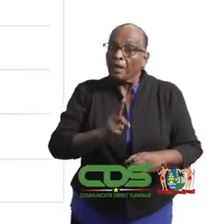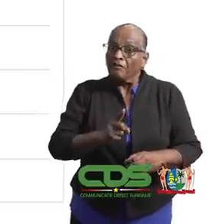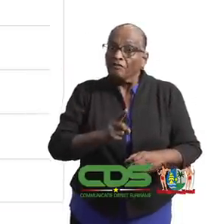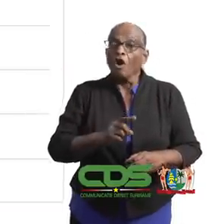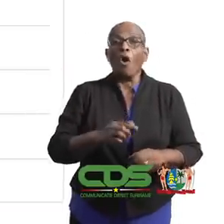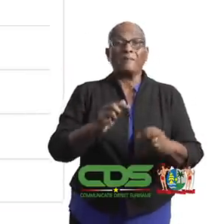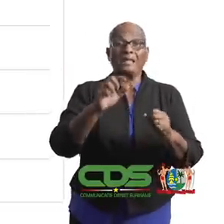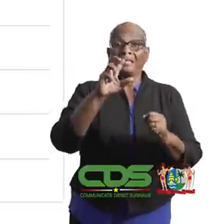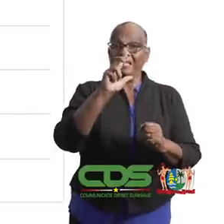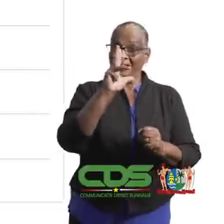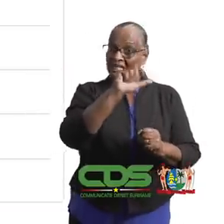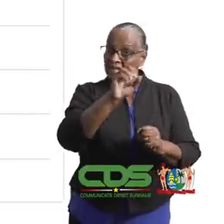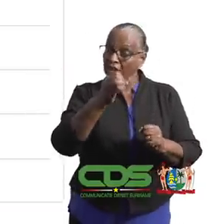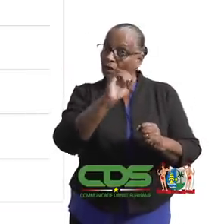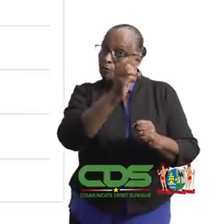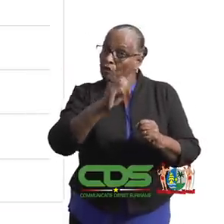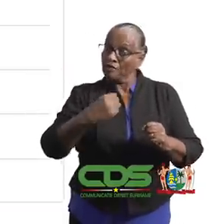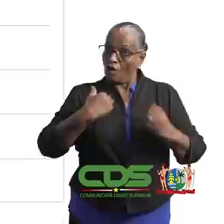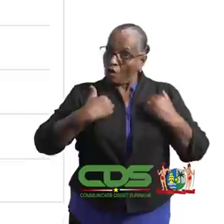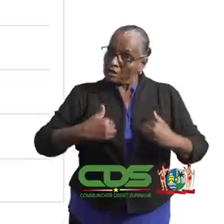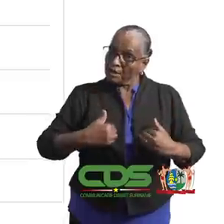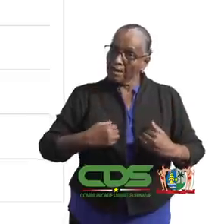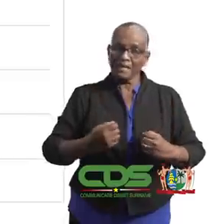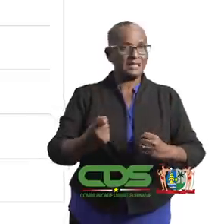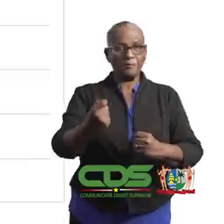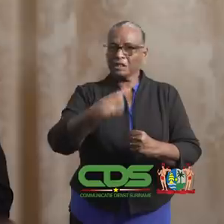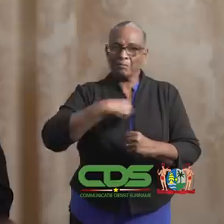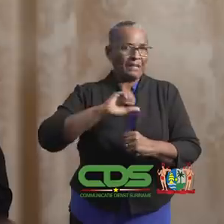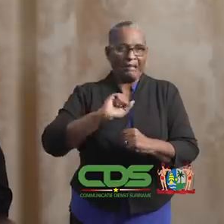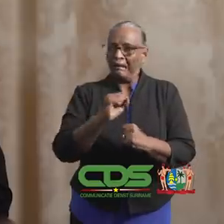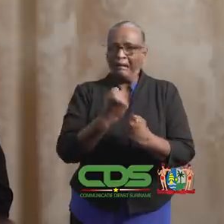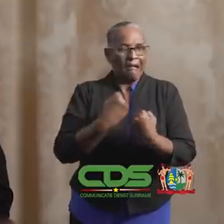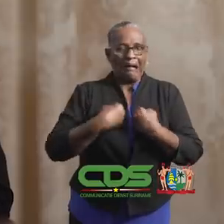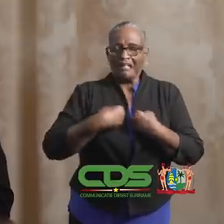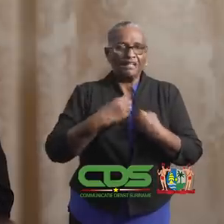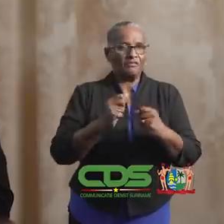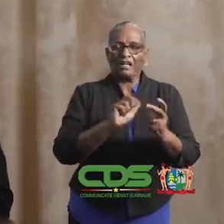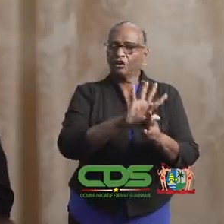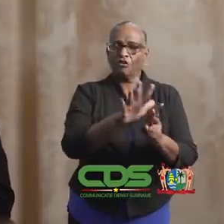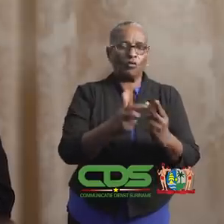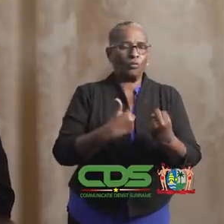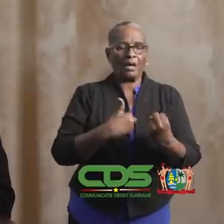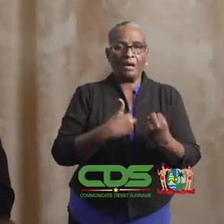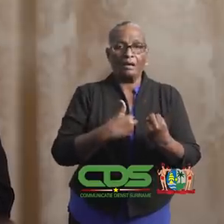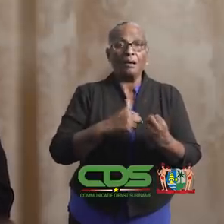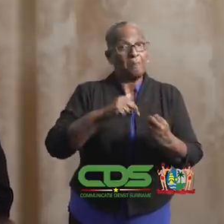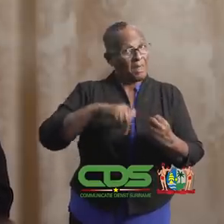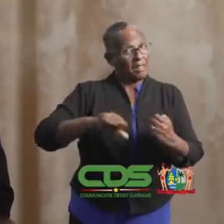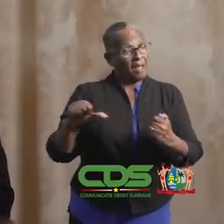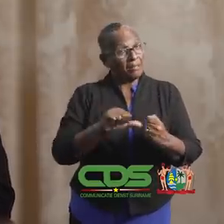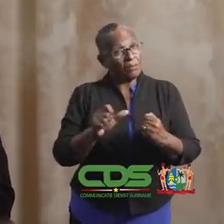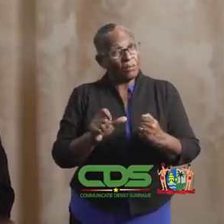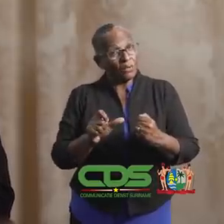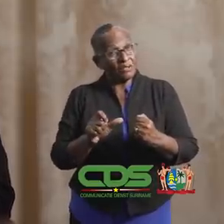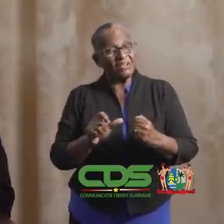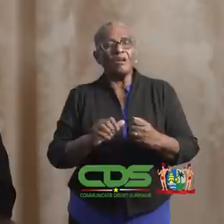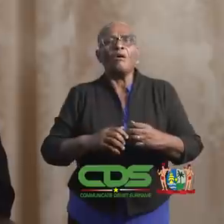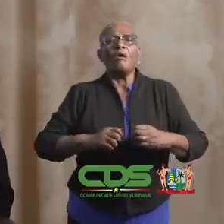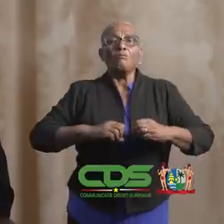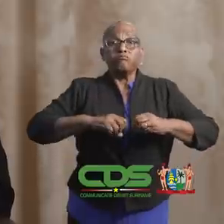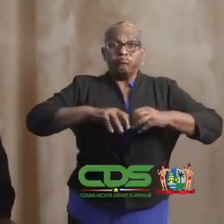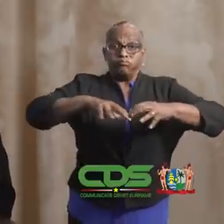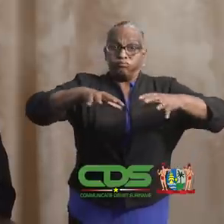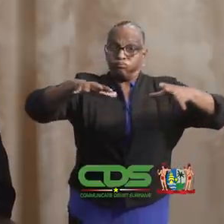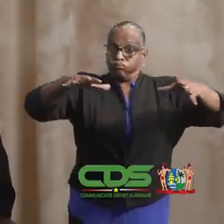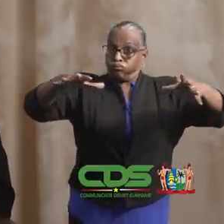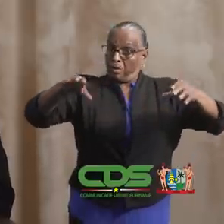dan 90% van onze bevolking nog geen immuniteit heeft tegen het coronavirus. Met andere woorden, een grote uitbraak